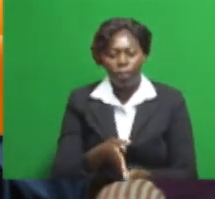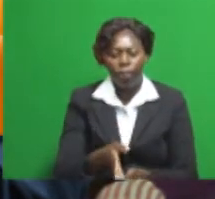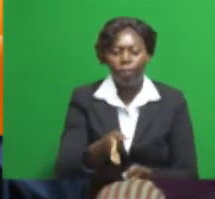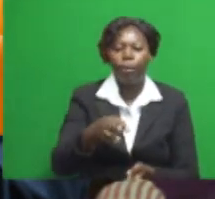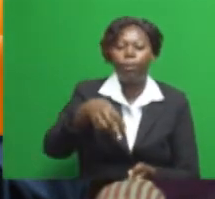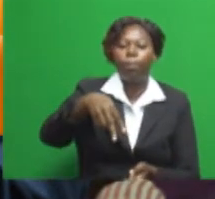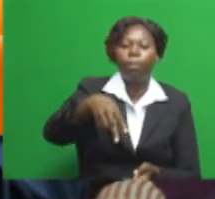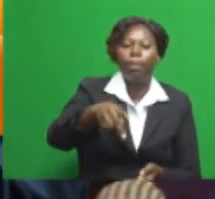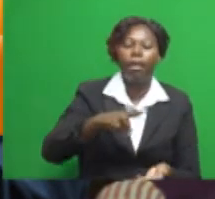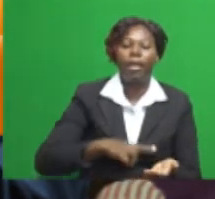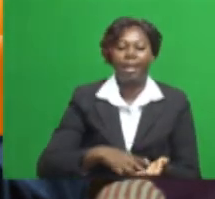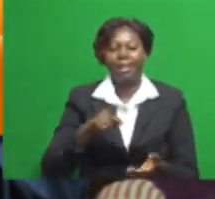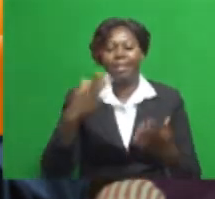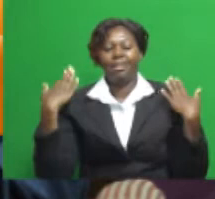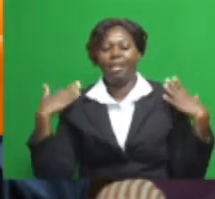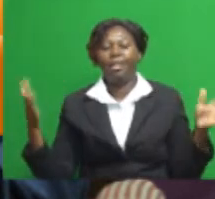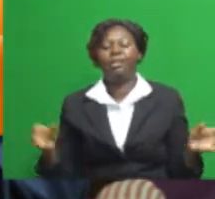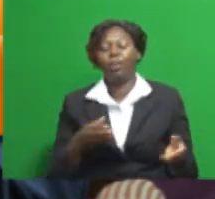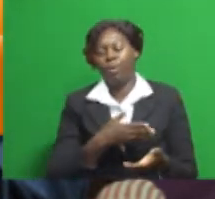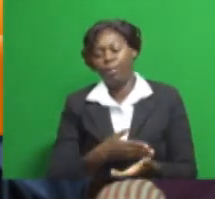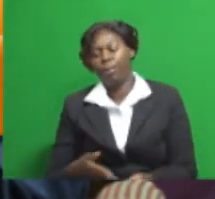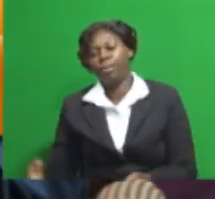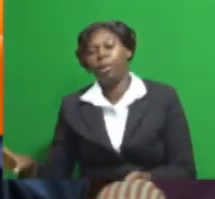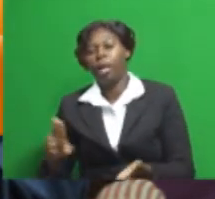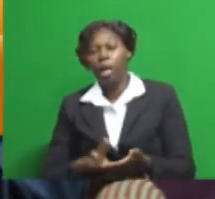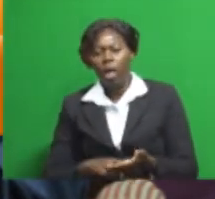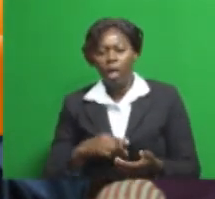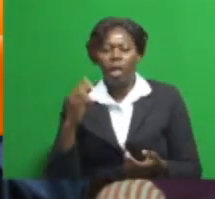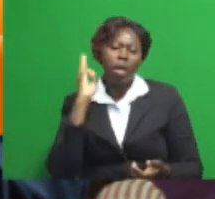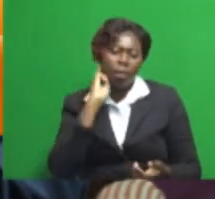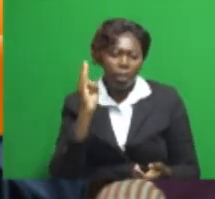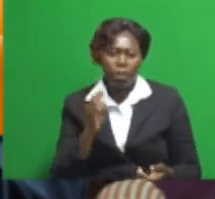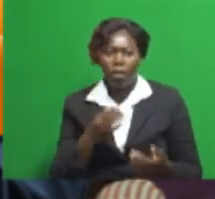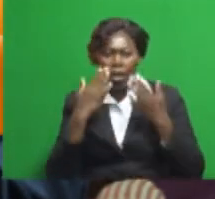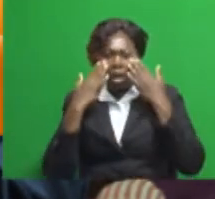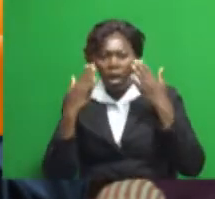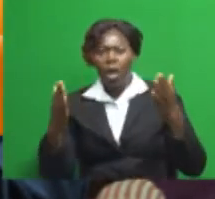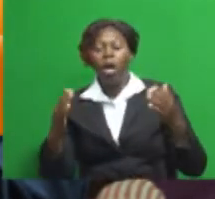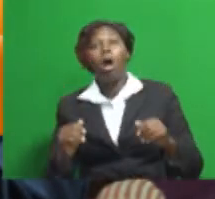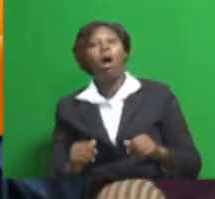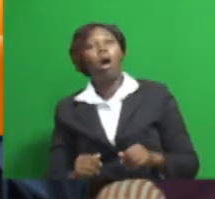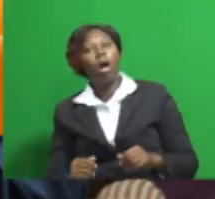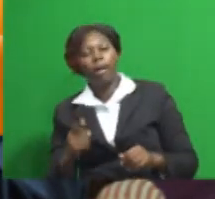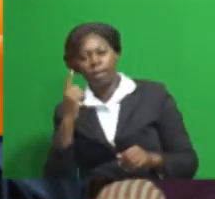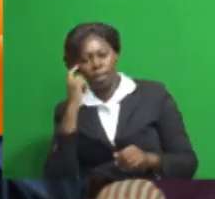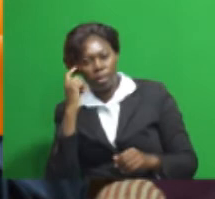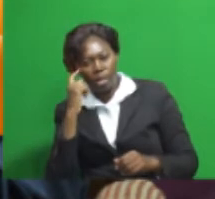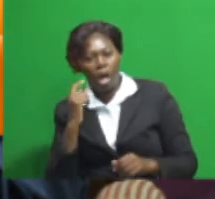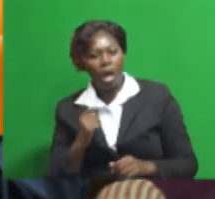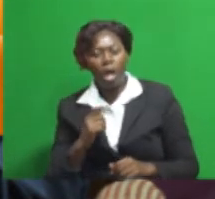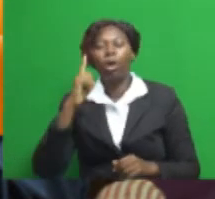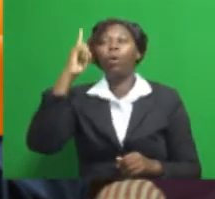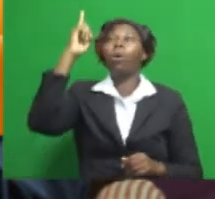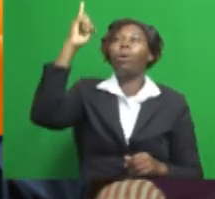nzira mutumwa ndokubva kwaari pakarepo. Petro wakati apengenuka akati zvino ndinoziva zviro kwazvo kuti Ishe